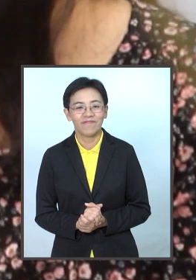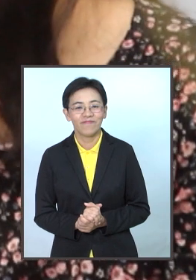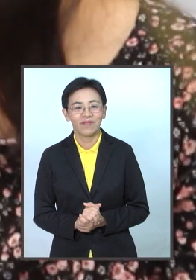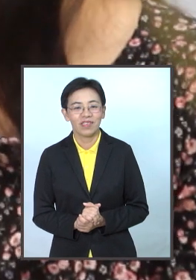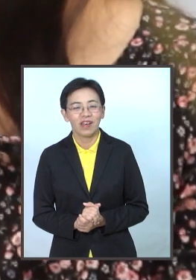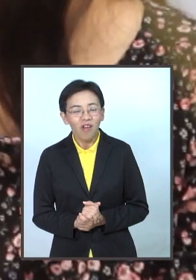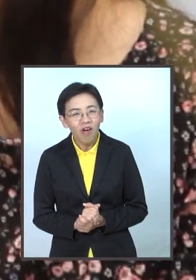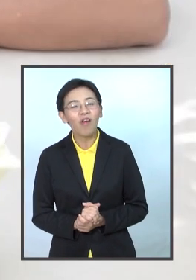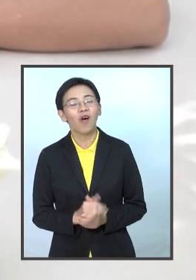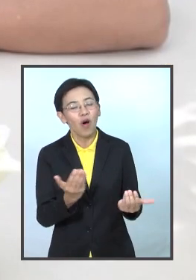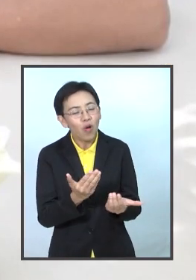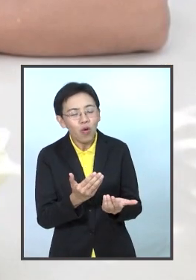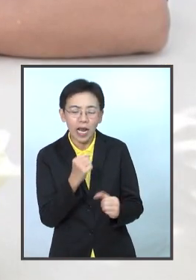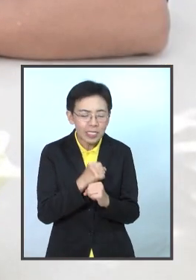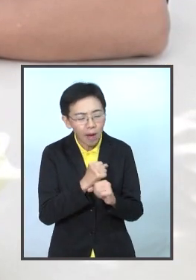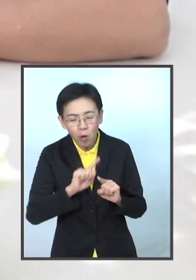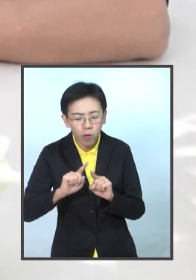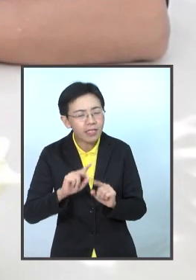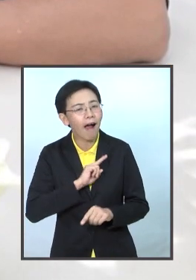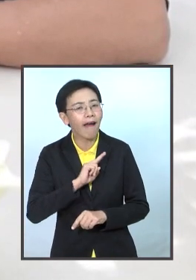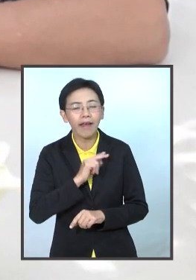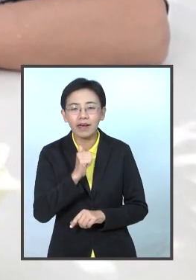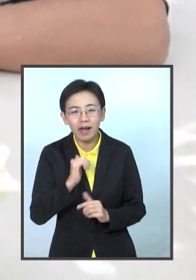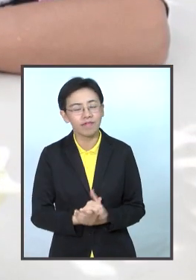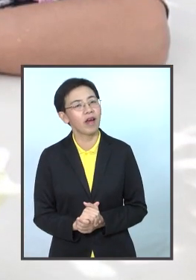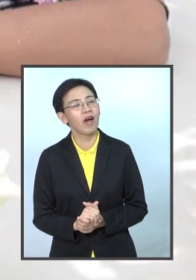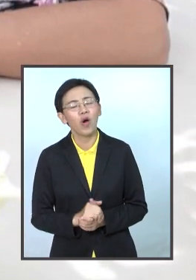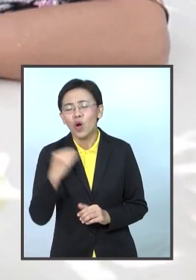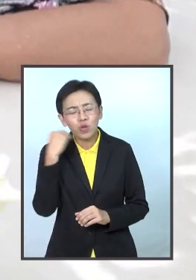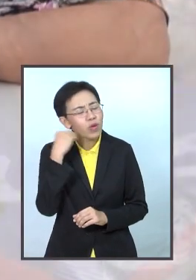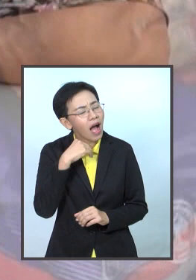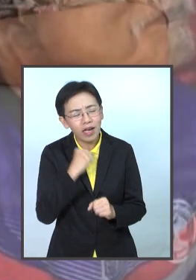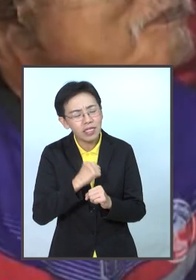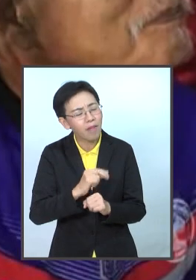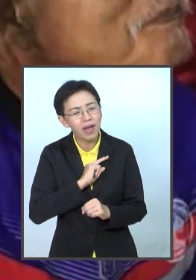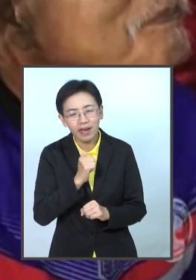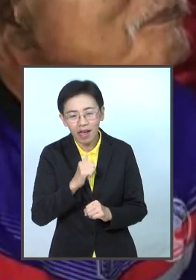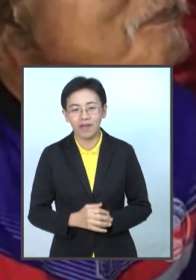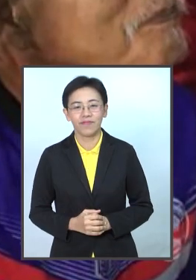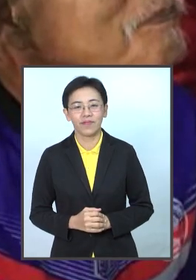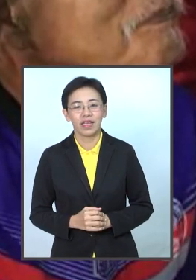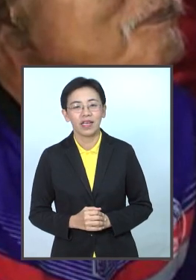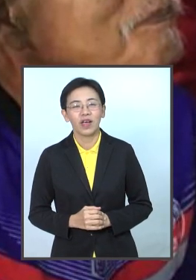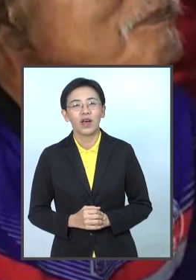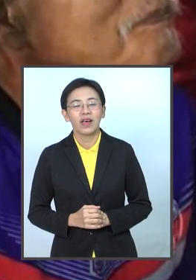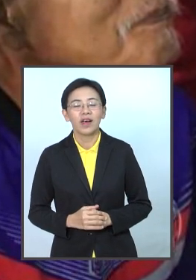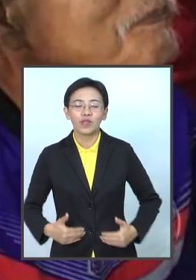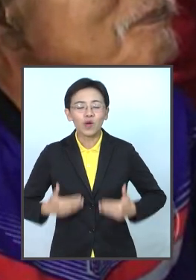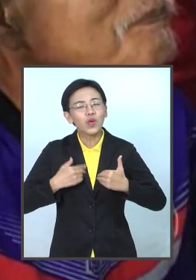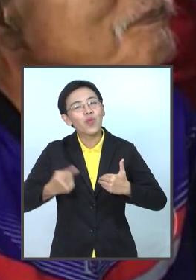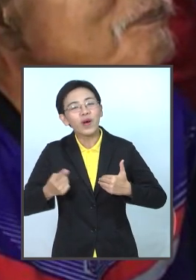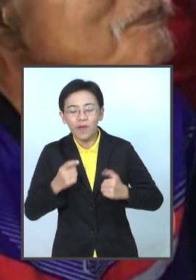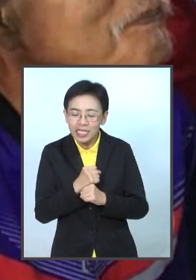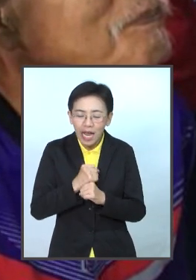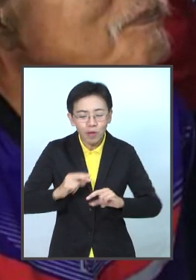การช่วยเหลือตัวเองไหมคะน้องเขาสามารถช่วยเหลือตัวเองได้ในทุกๆเรื่องอย่างกิจวัตรประจำวันอย่างเงี้ยเขาก็ท